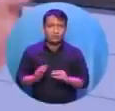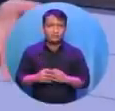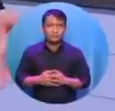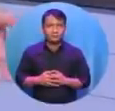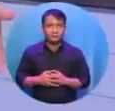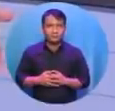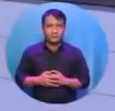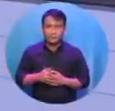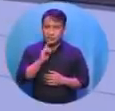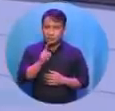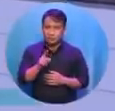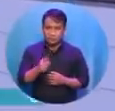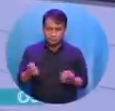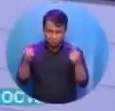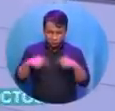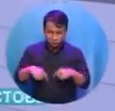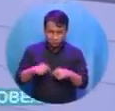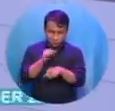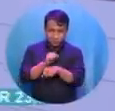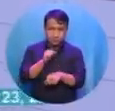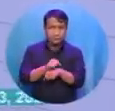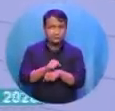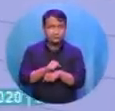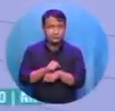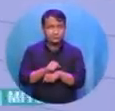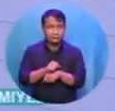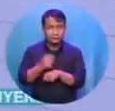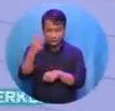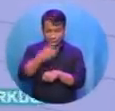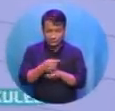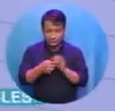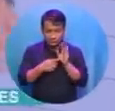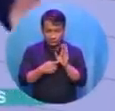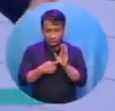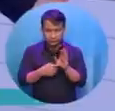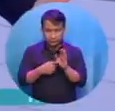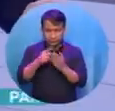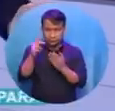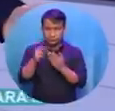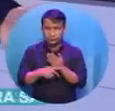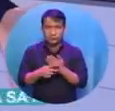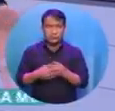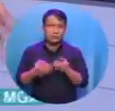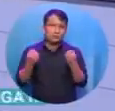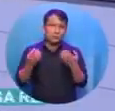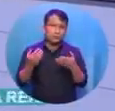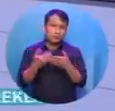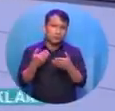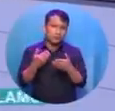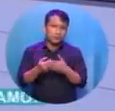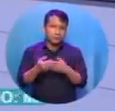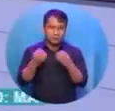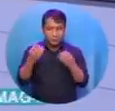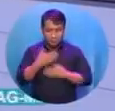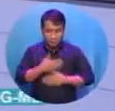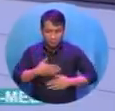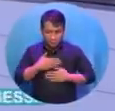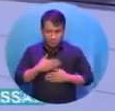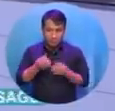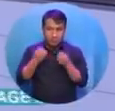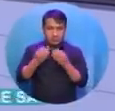Sinong hindi gaganahan pumasok at magkaroon ng ganitong klaseng show? Marami nag-aabang, marami natutuwa,